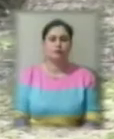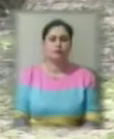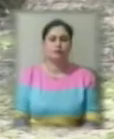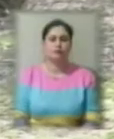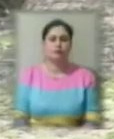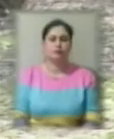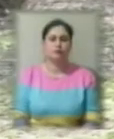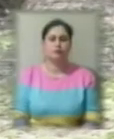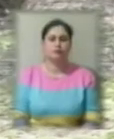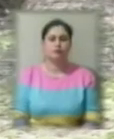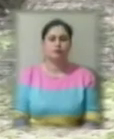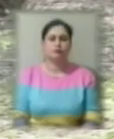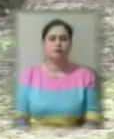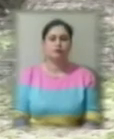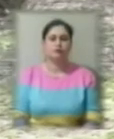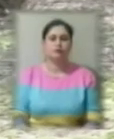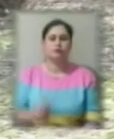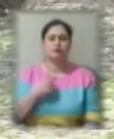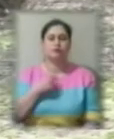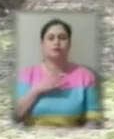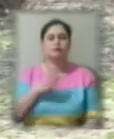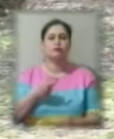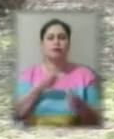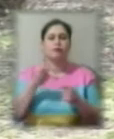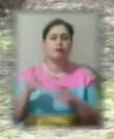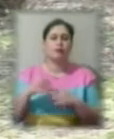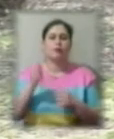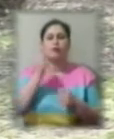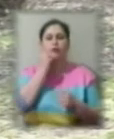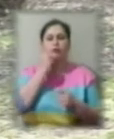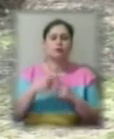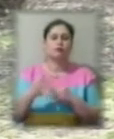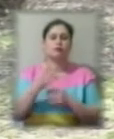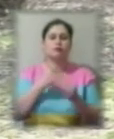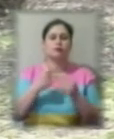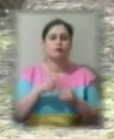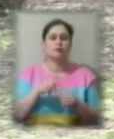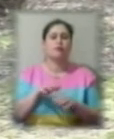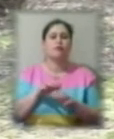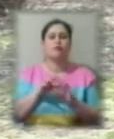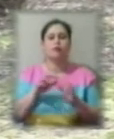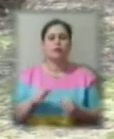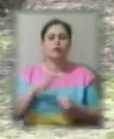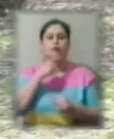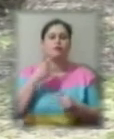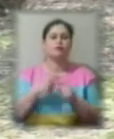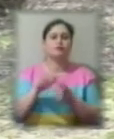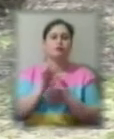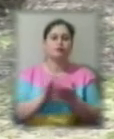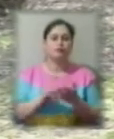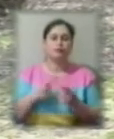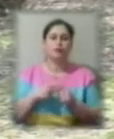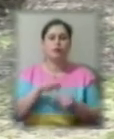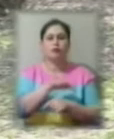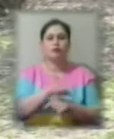Мене заманили в Москву, нібито для переговорів з керівництвом Росії. Але одразу на перетині кордону я був